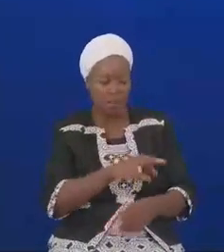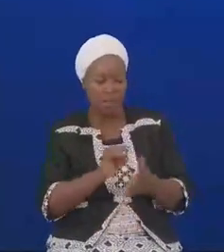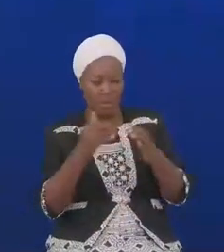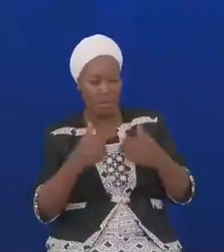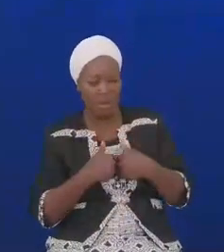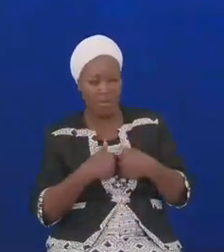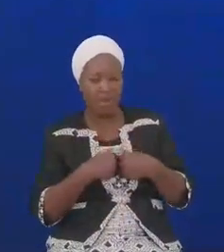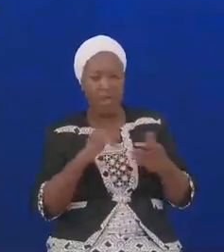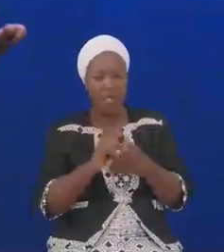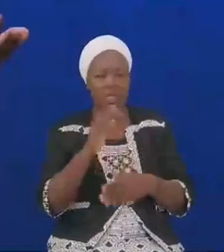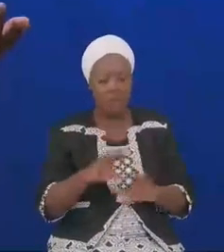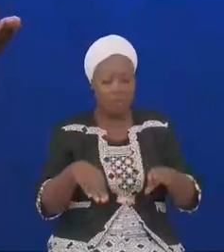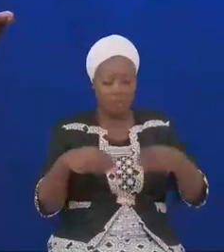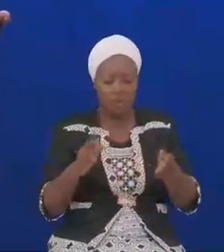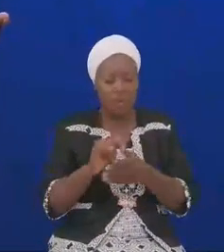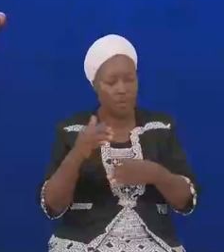73.